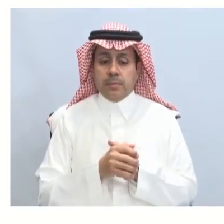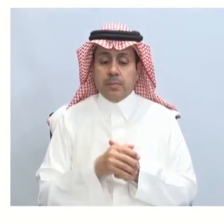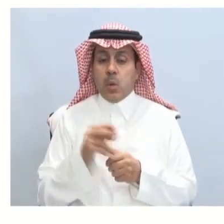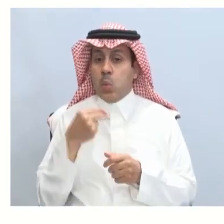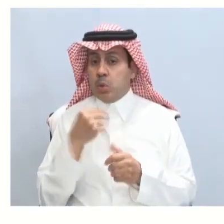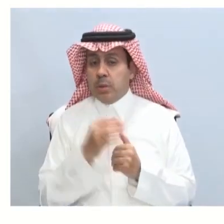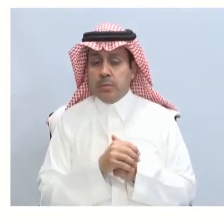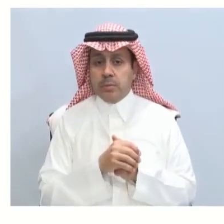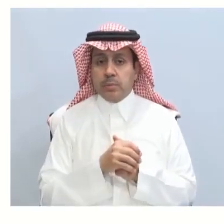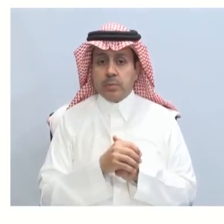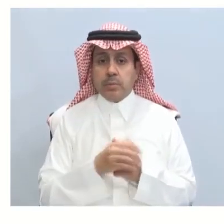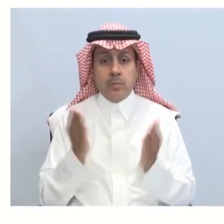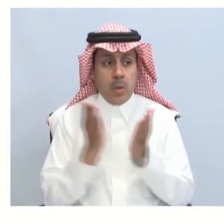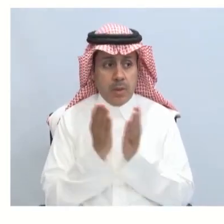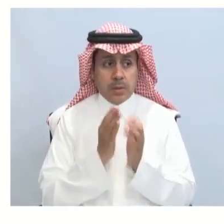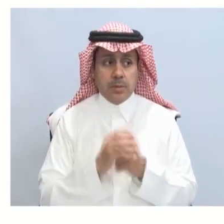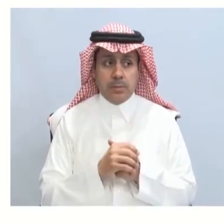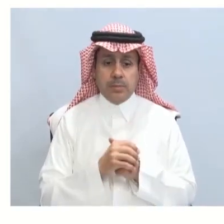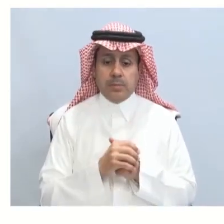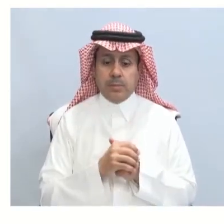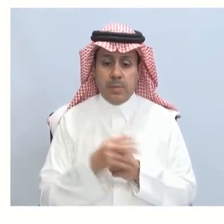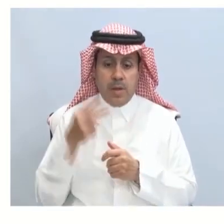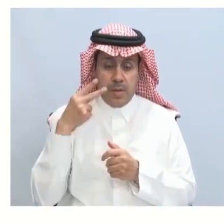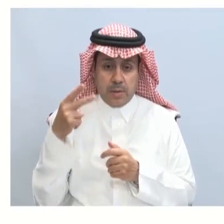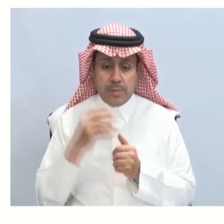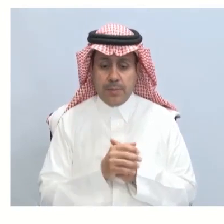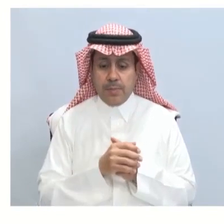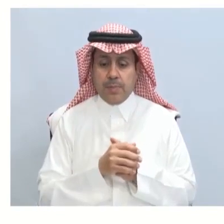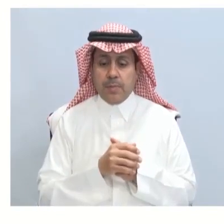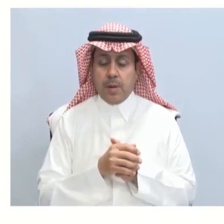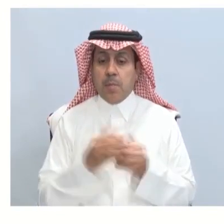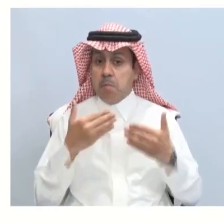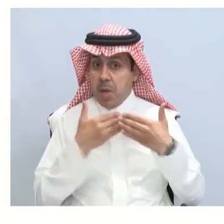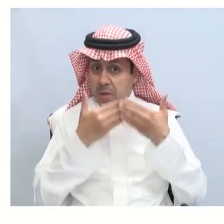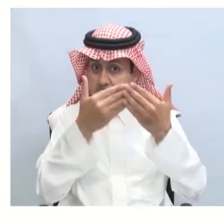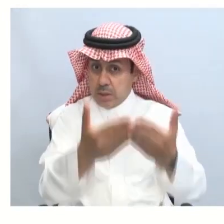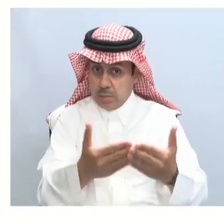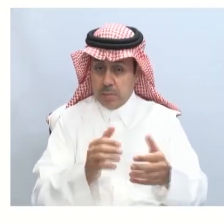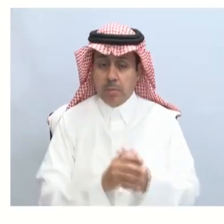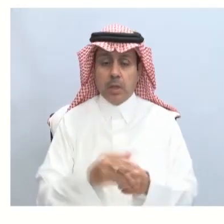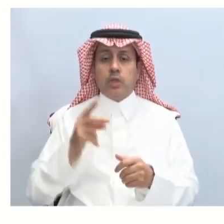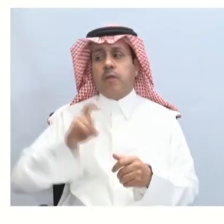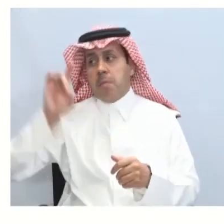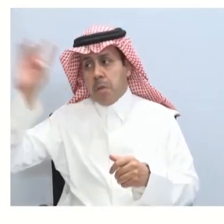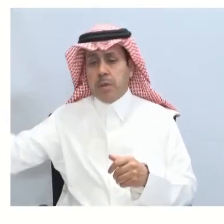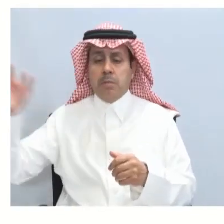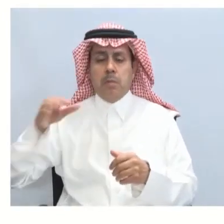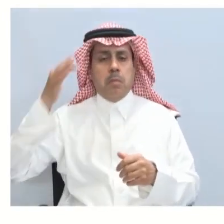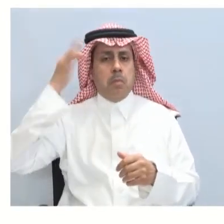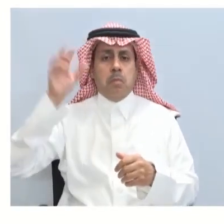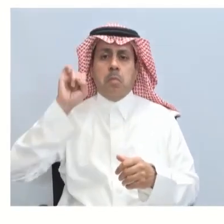وزارات او في المدرسه كذلك الثانيه ان يكون بادر الجائزه طرفا خارجيا